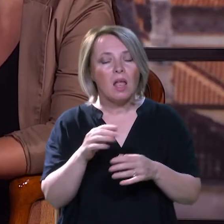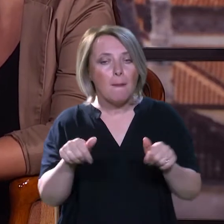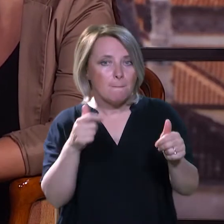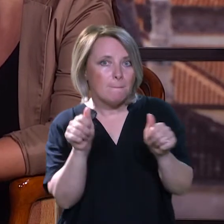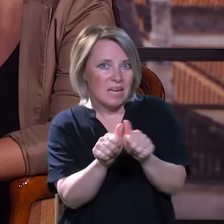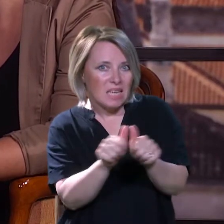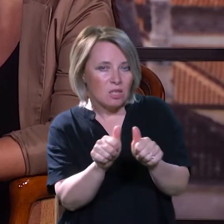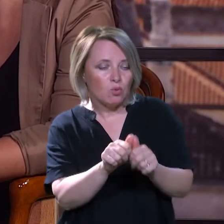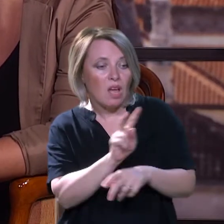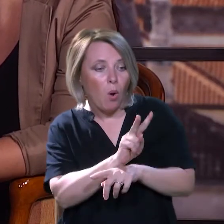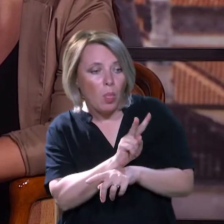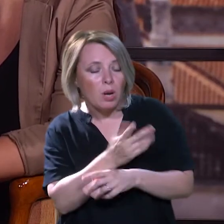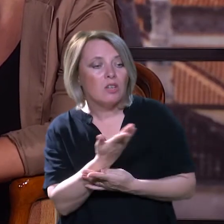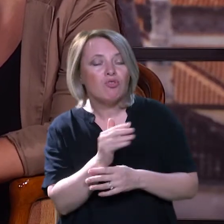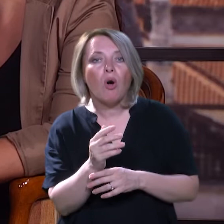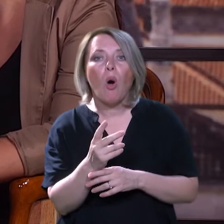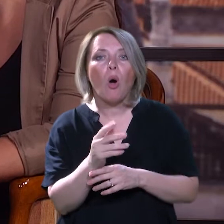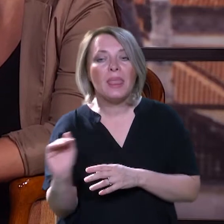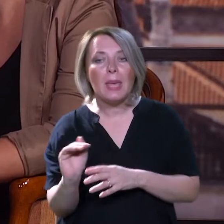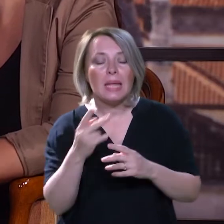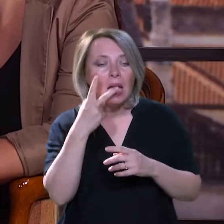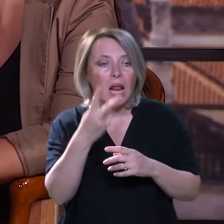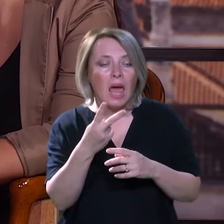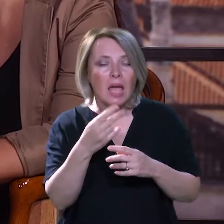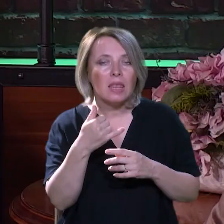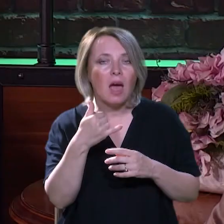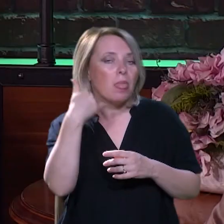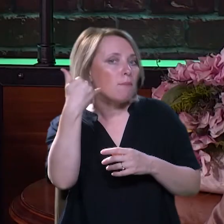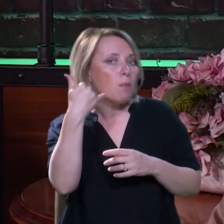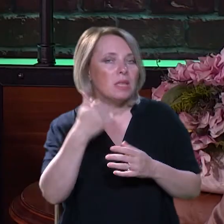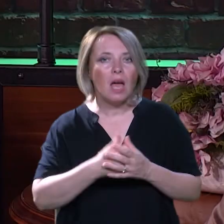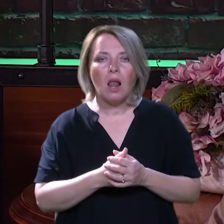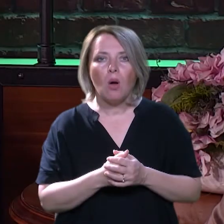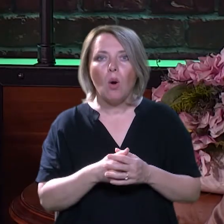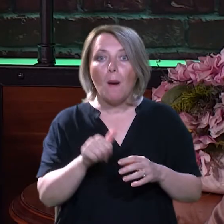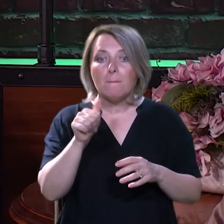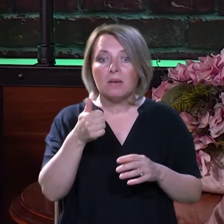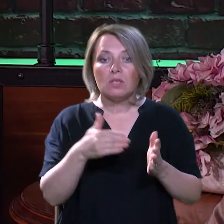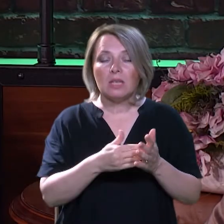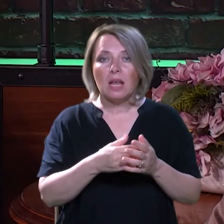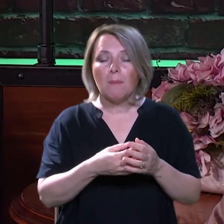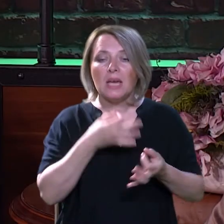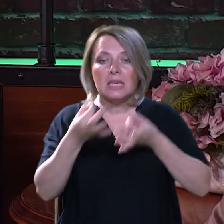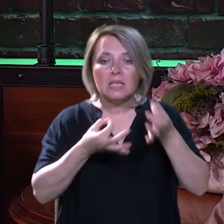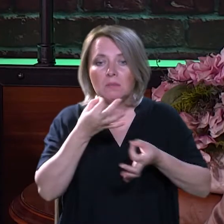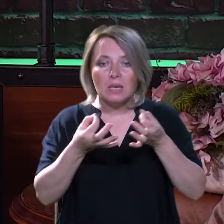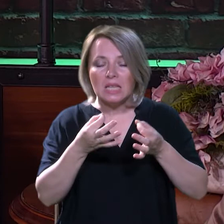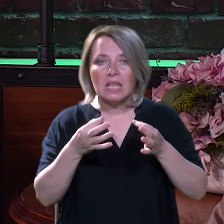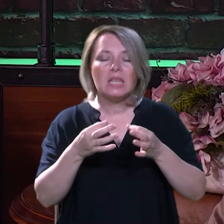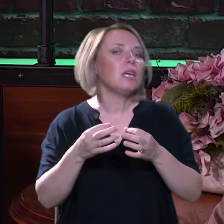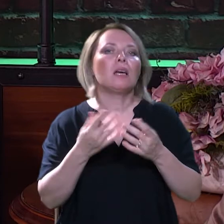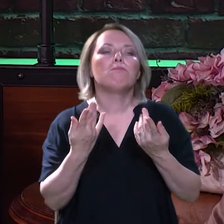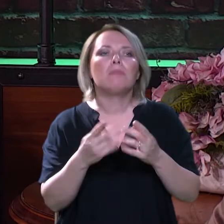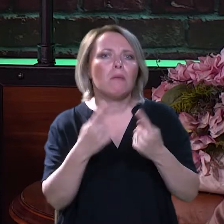mogao i kontrolirati sadržaj koje dijete koristi. Tako je. Dakle, roditelji se prvo trebaju raspitati o različitim aplikacijama